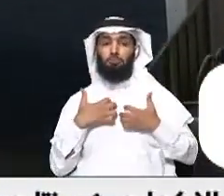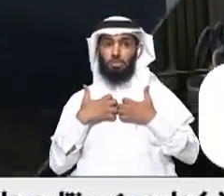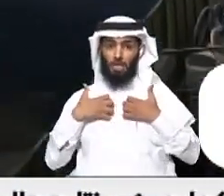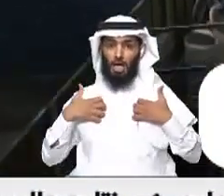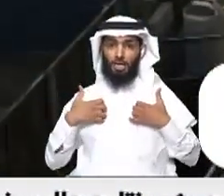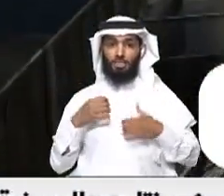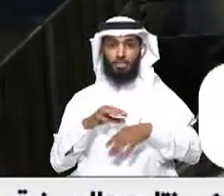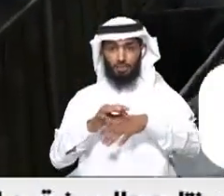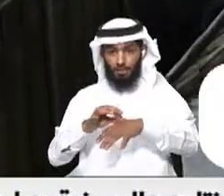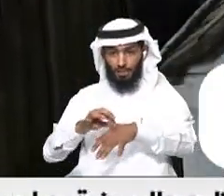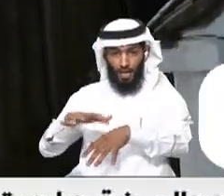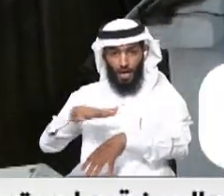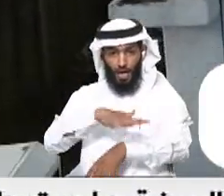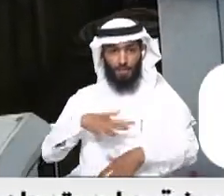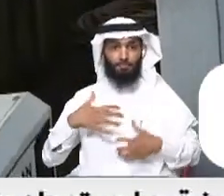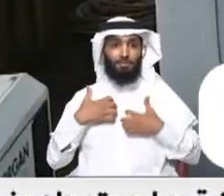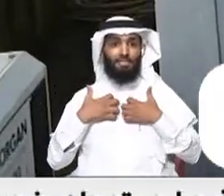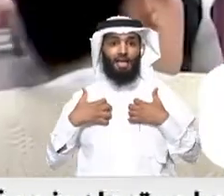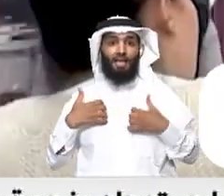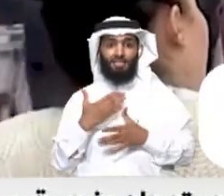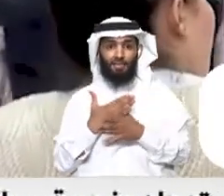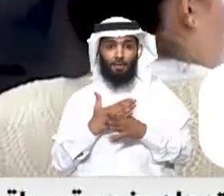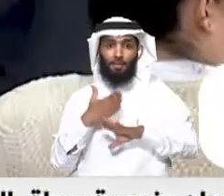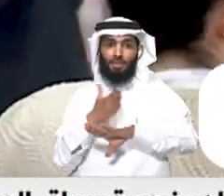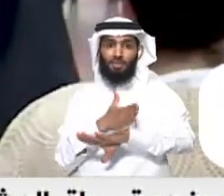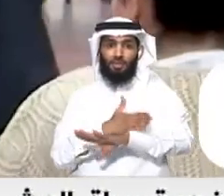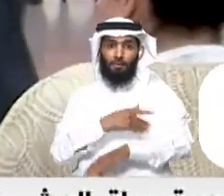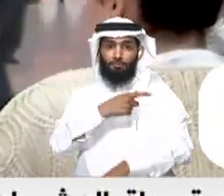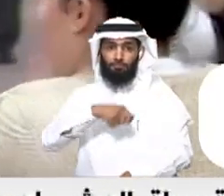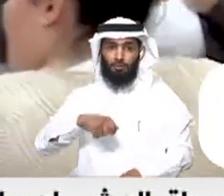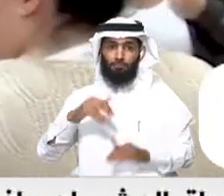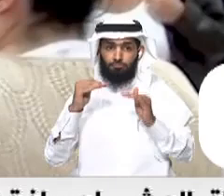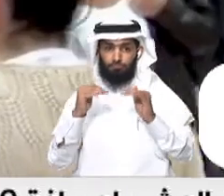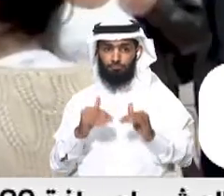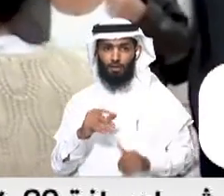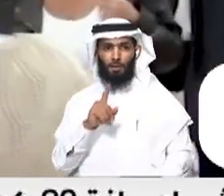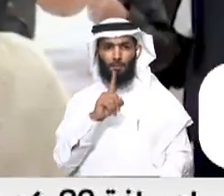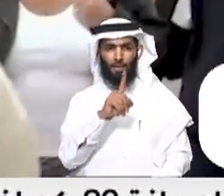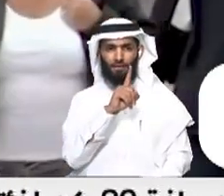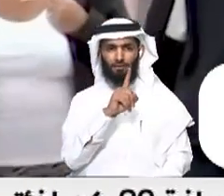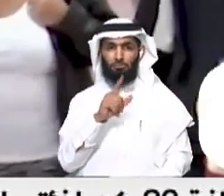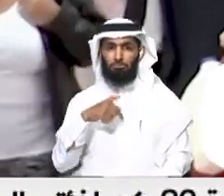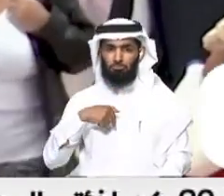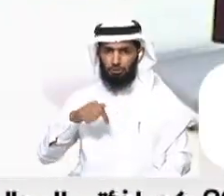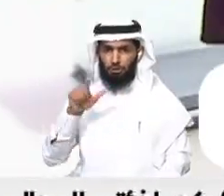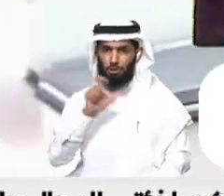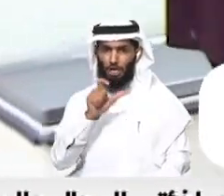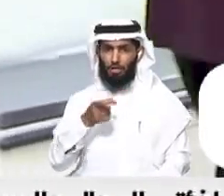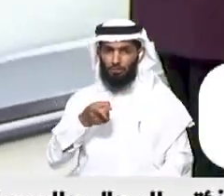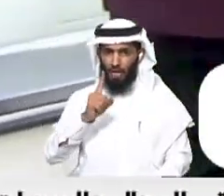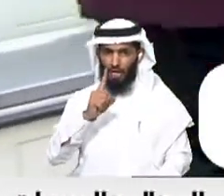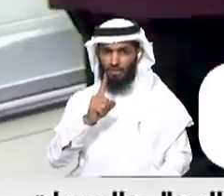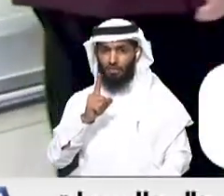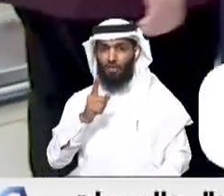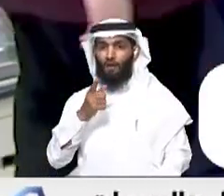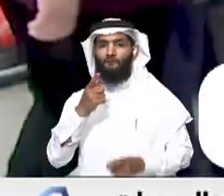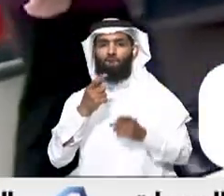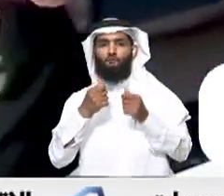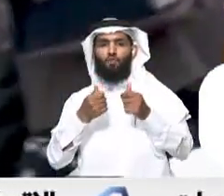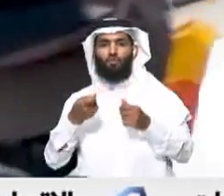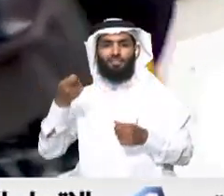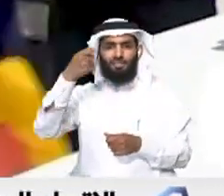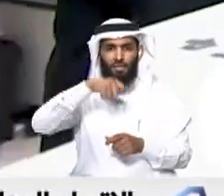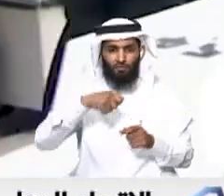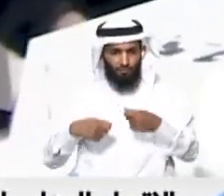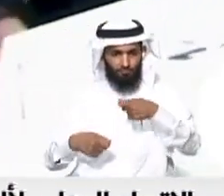تكاليف المعيشة، لكن المخاوف تتزايد من احتمالية زيادة الضرائب في نوفمبر القادم، مما يعني أن هناك مزيد